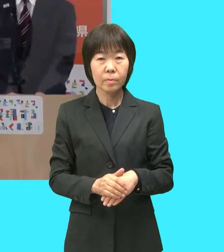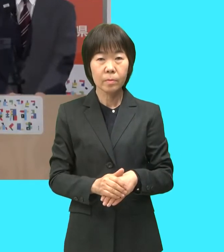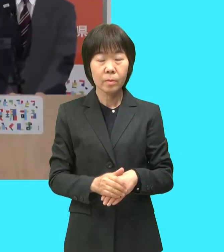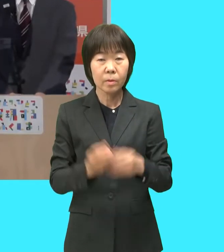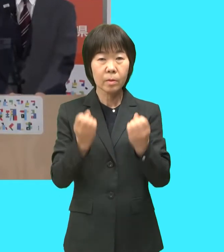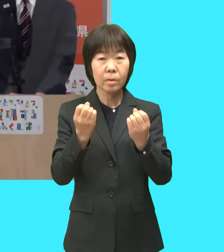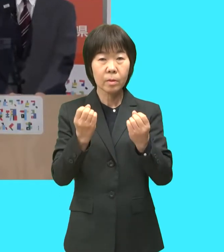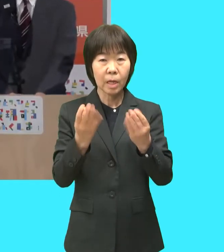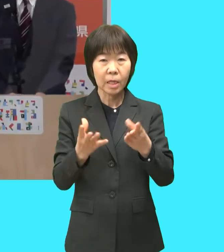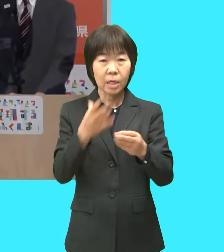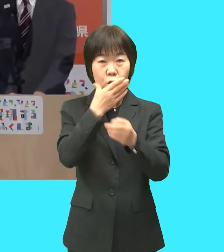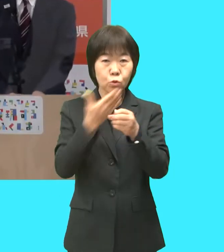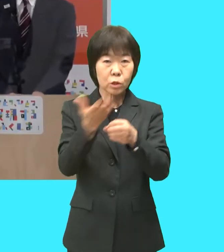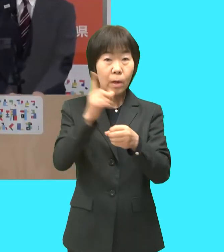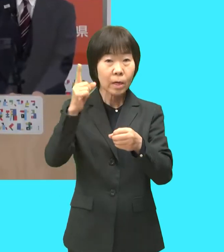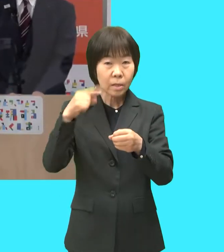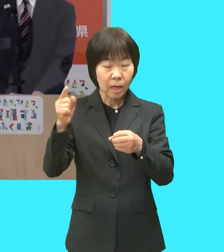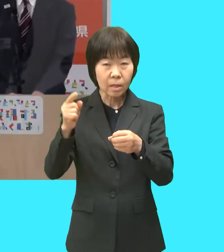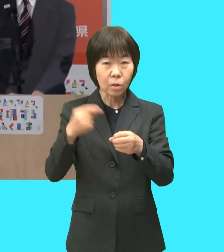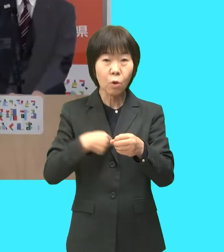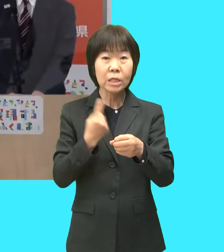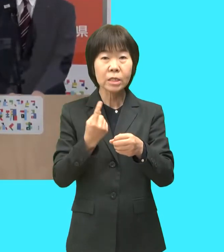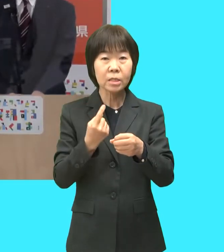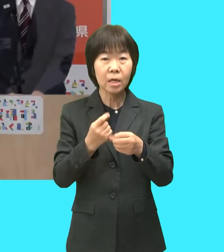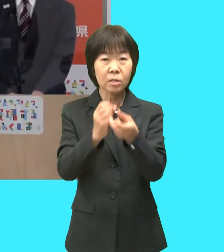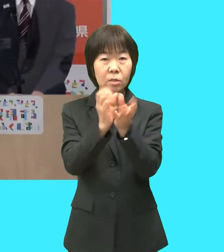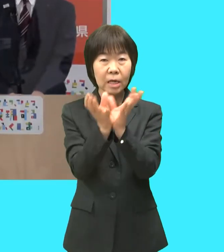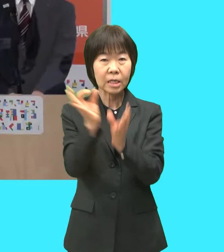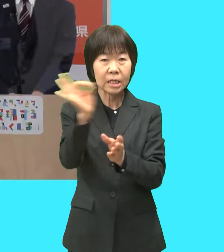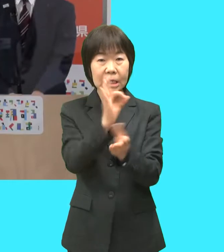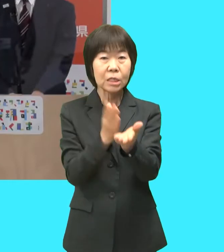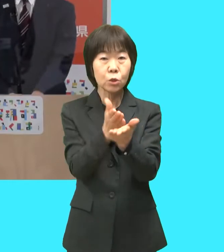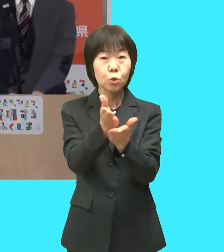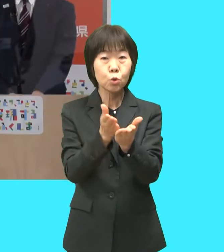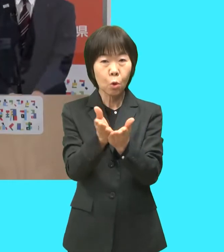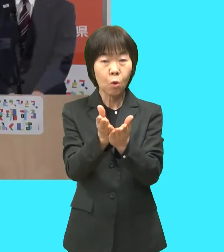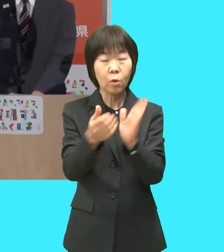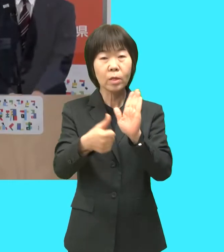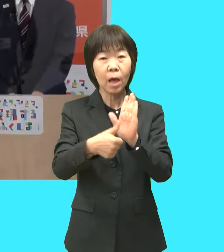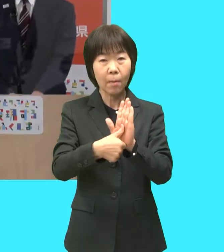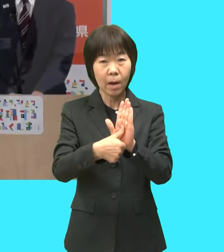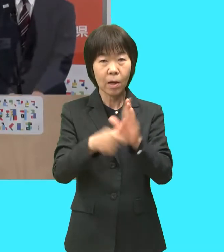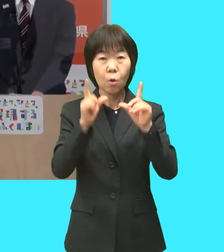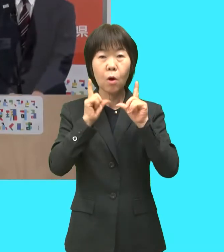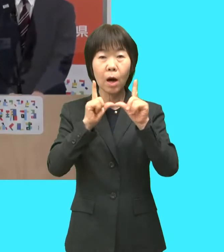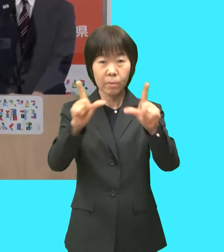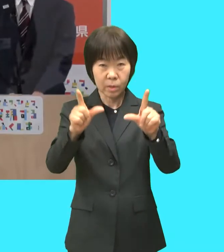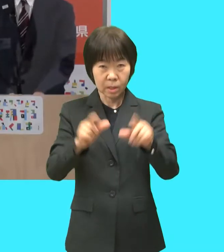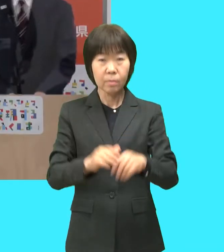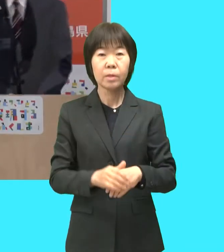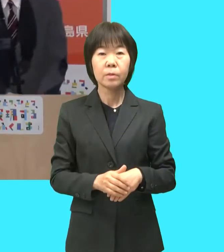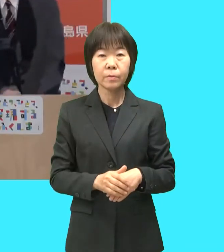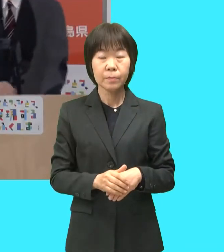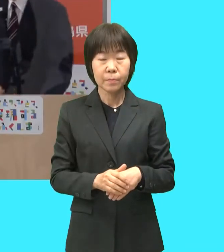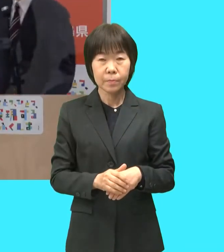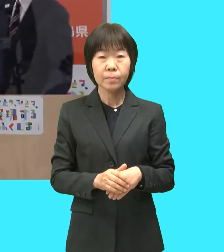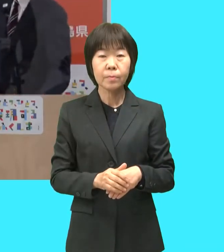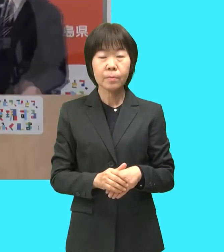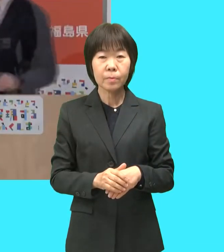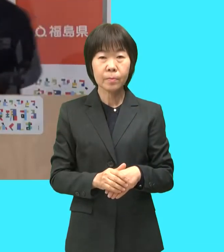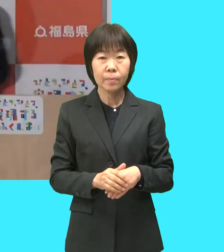新しい福島県オリジナル柿品種の名称について発表をいたします。